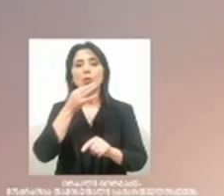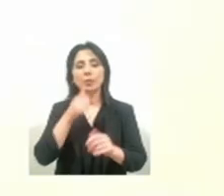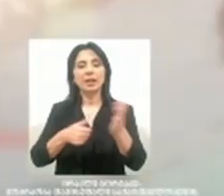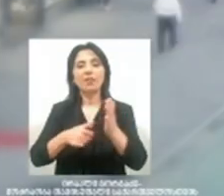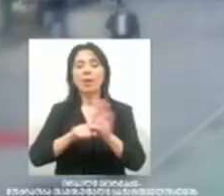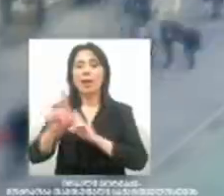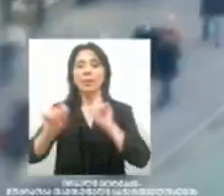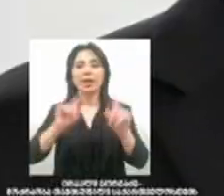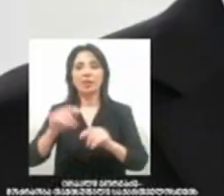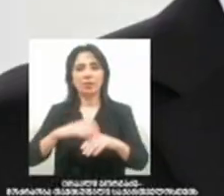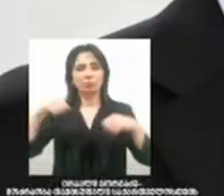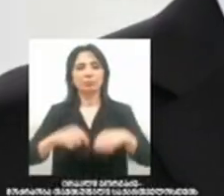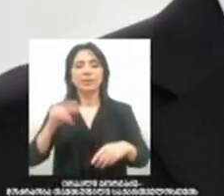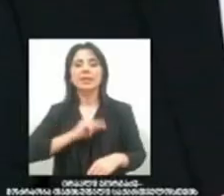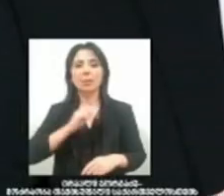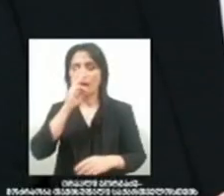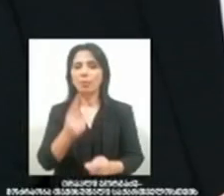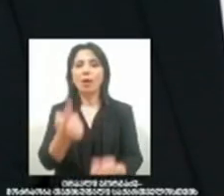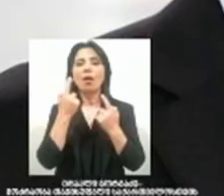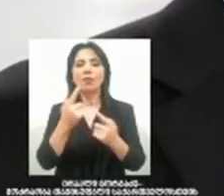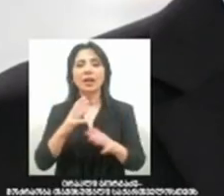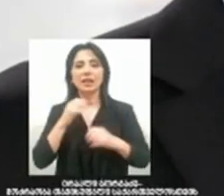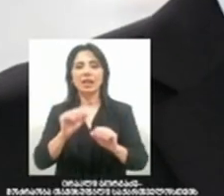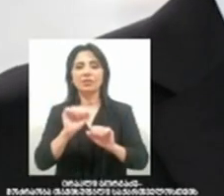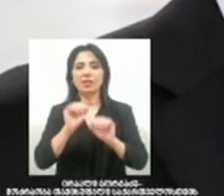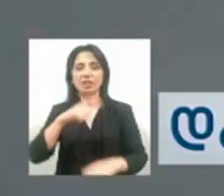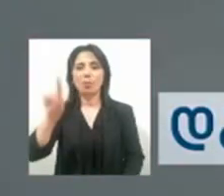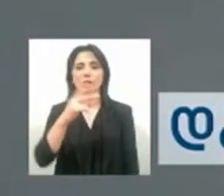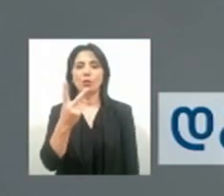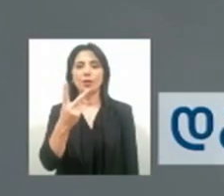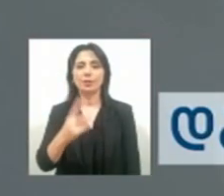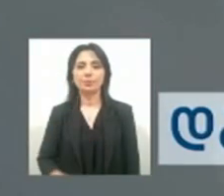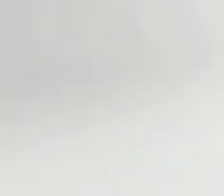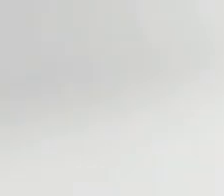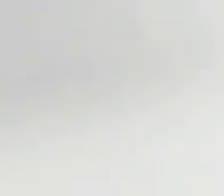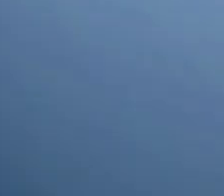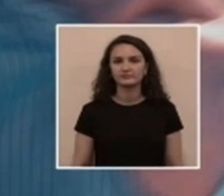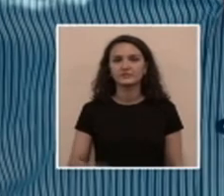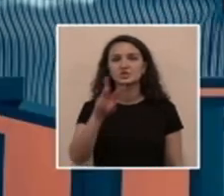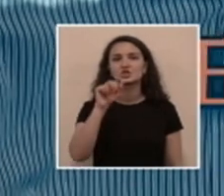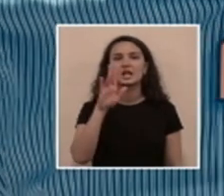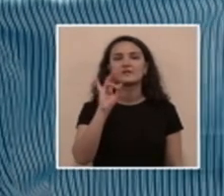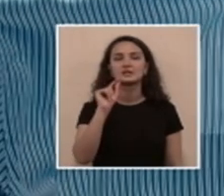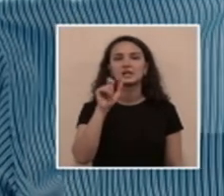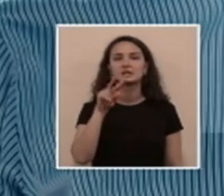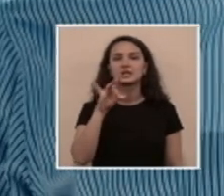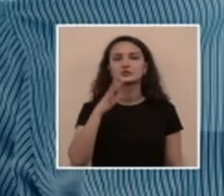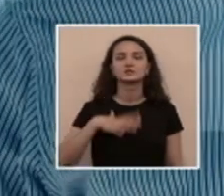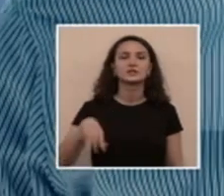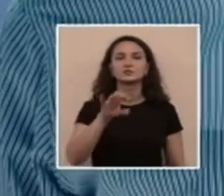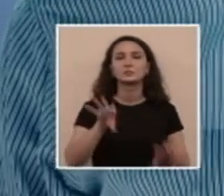დაბრუნებამდე დავეხმაროთ ემიგრანტებს. ლეგალური სამსახური, მაღალი ხელფასი, დაზღვევა და დაცულობა. შემოხაზე ურიანი. შალვანა